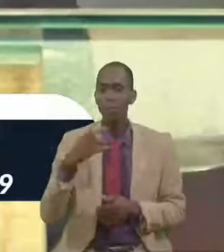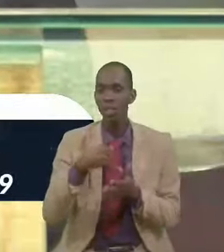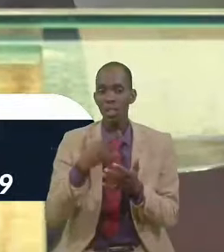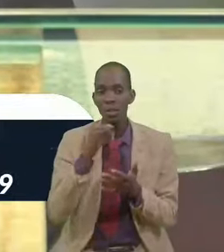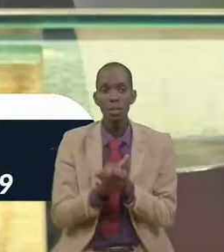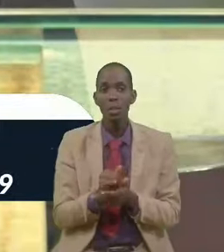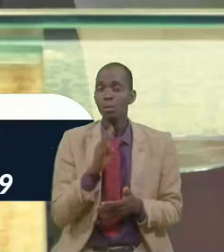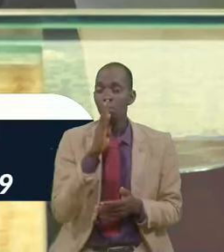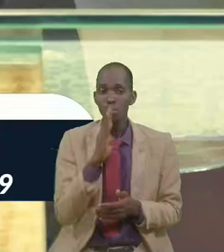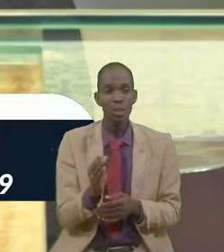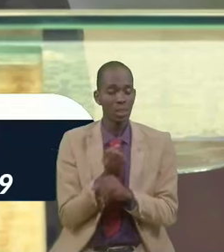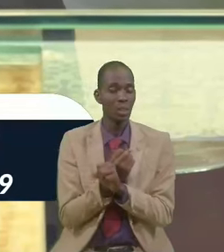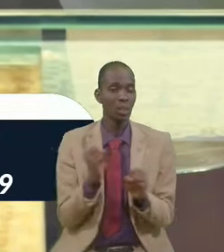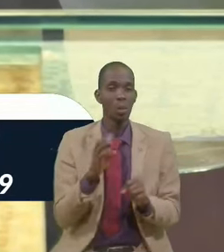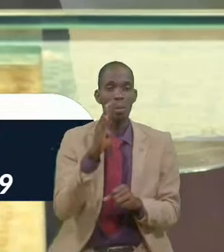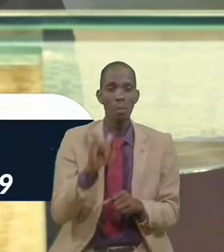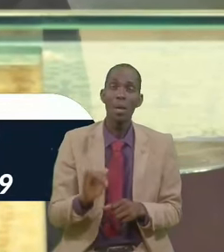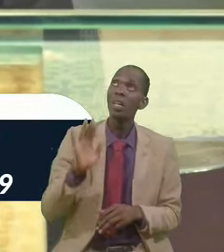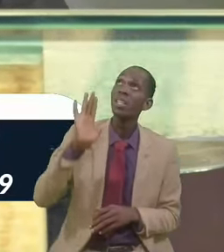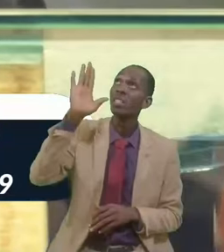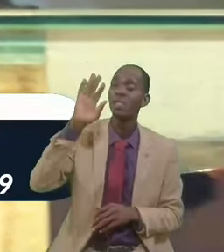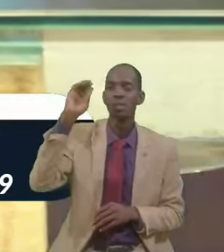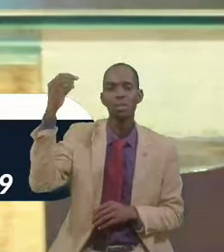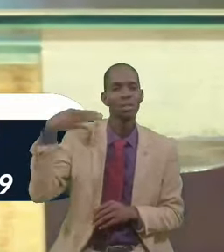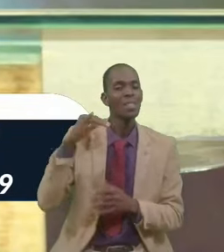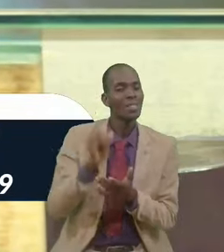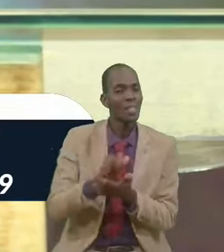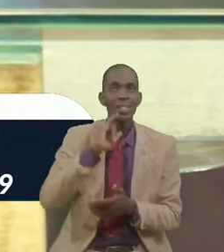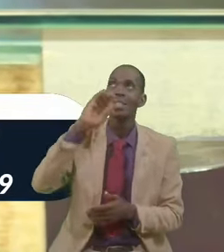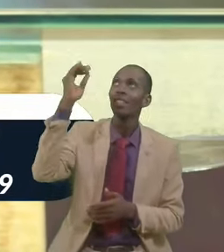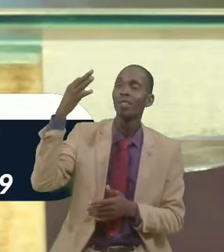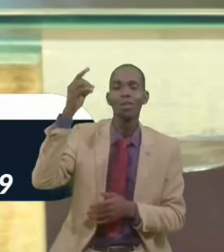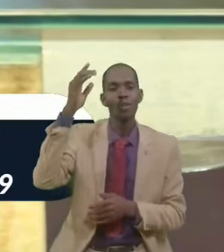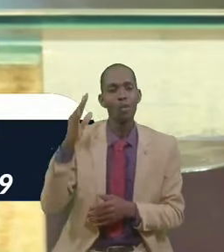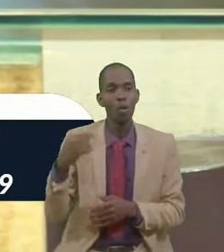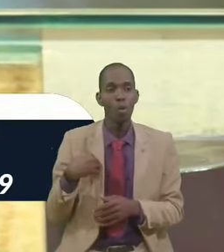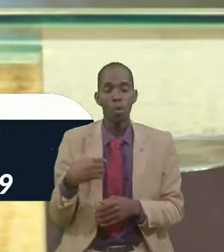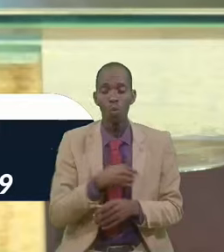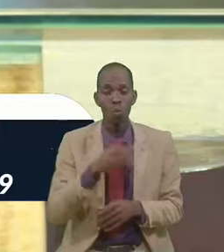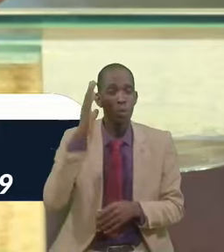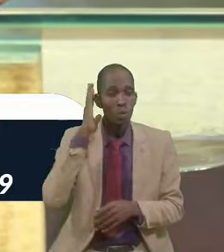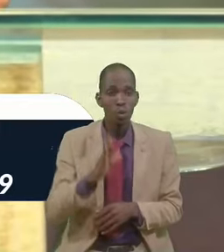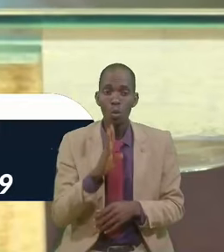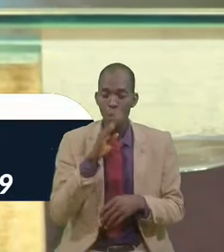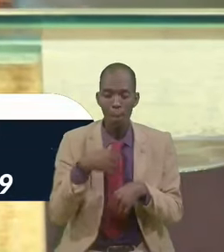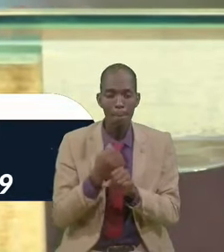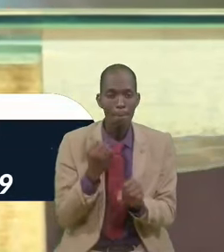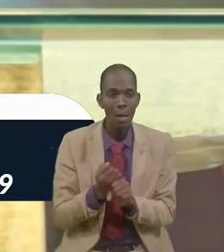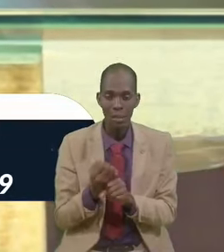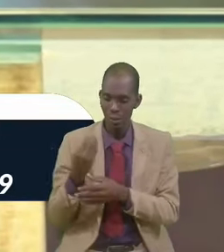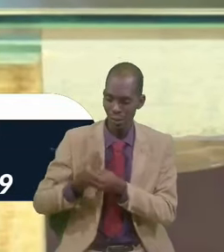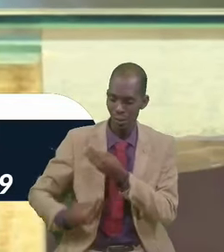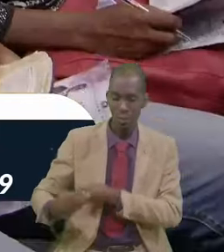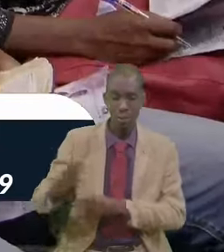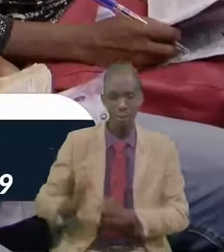que justifié par sa grâce, c'est la grâce de Dieu, nous devenions en